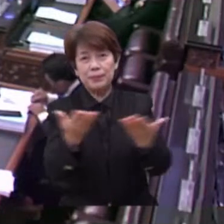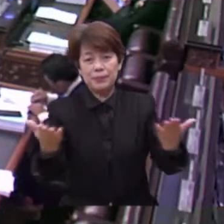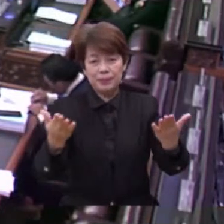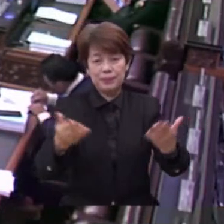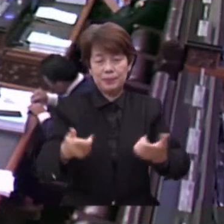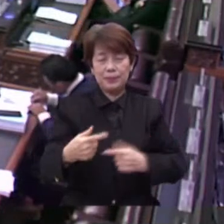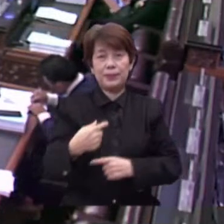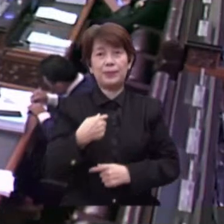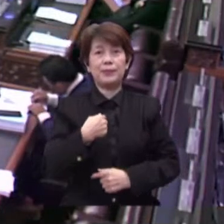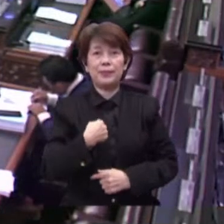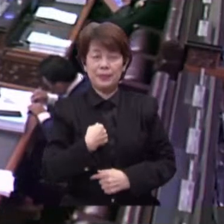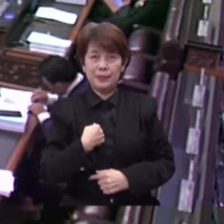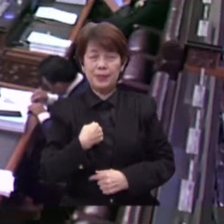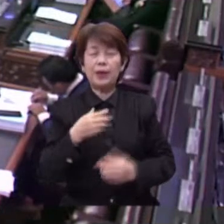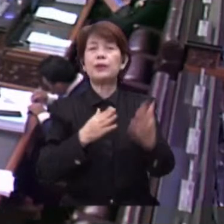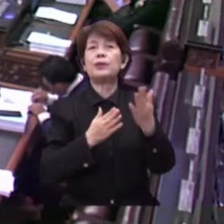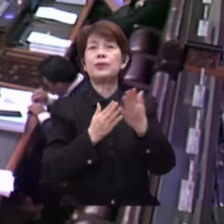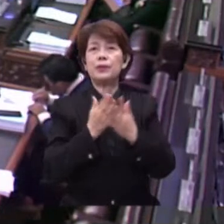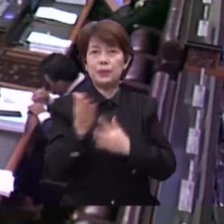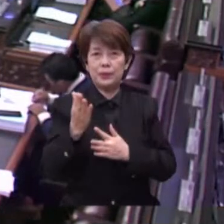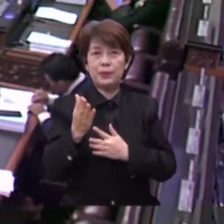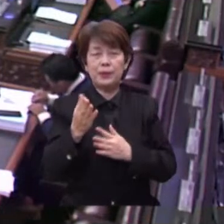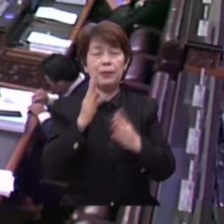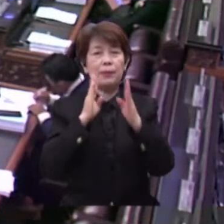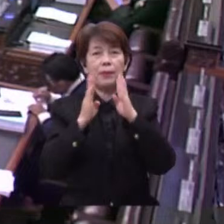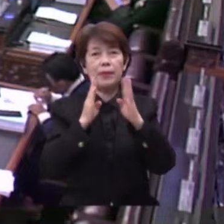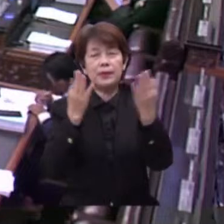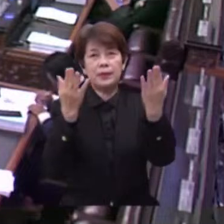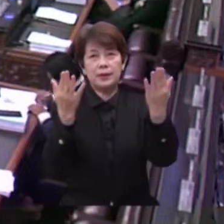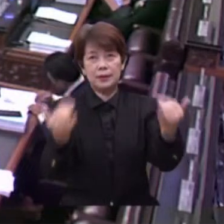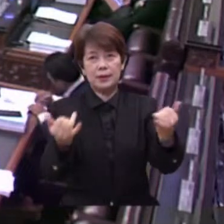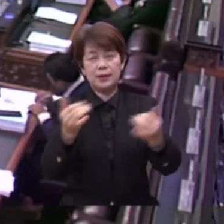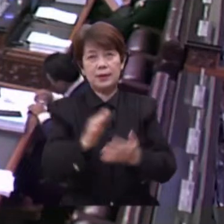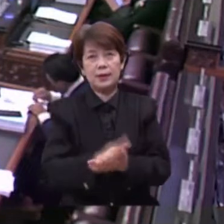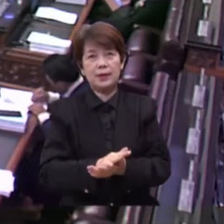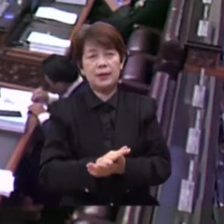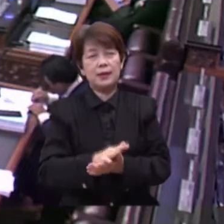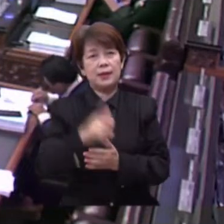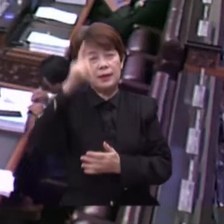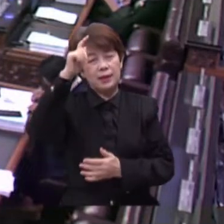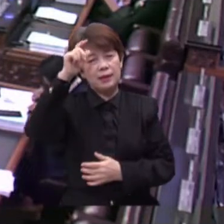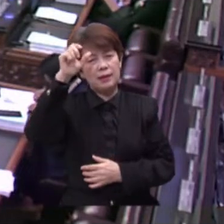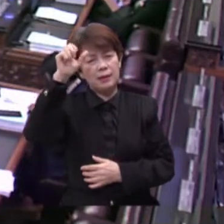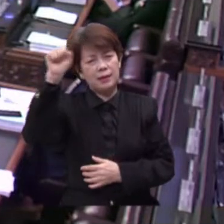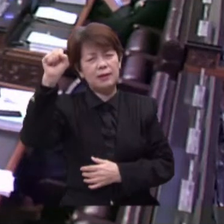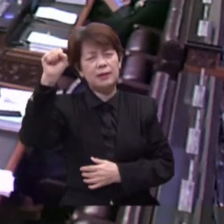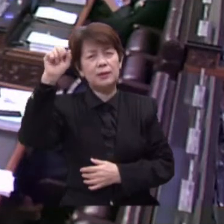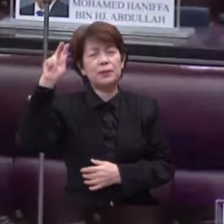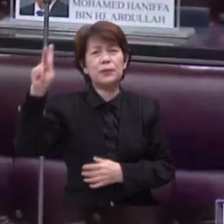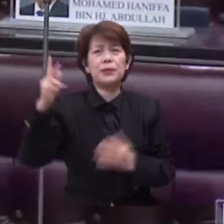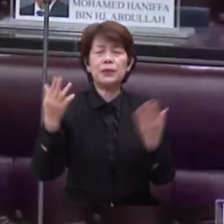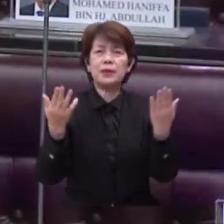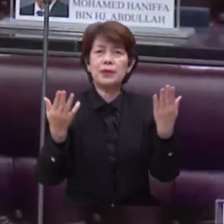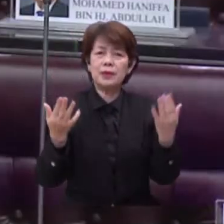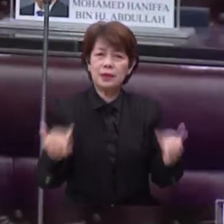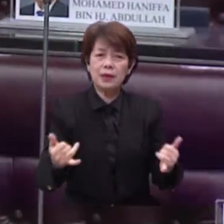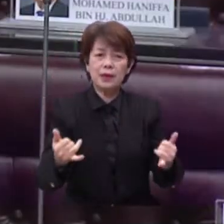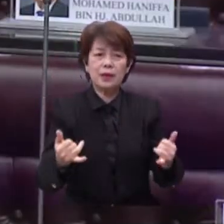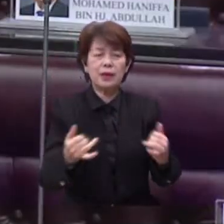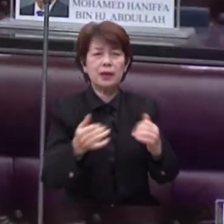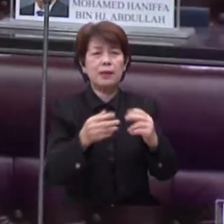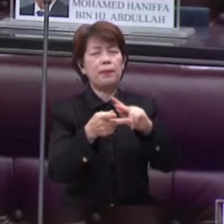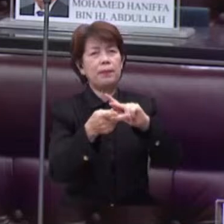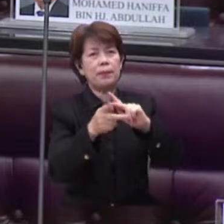untuk turut serta dalam perbatasan pada hari ini kita ketahui pindahan orang undang-undang